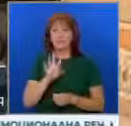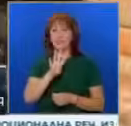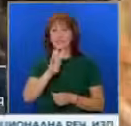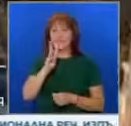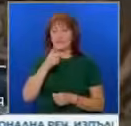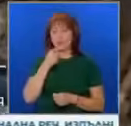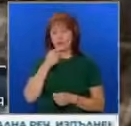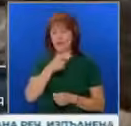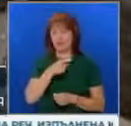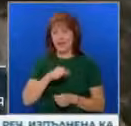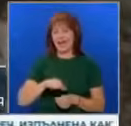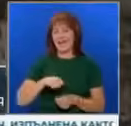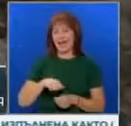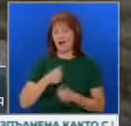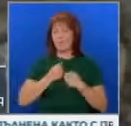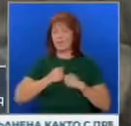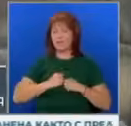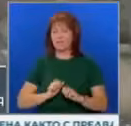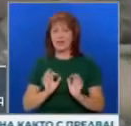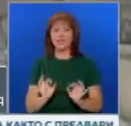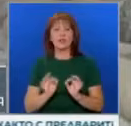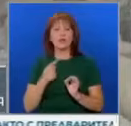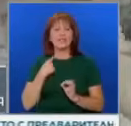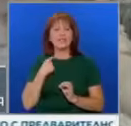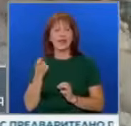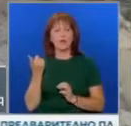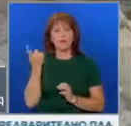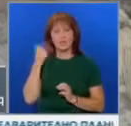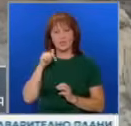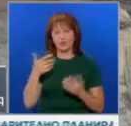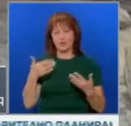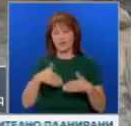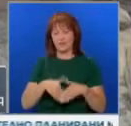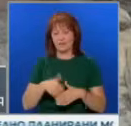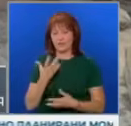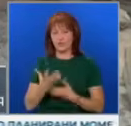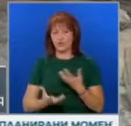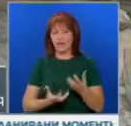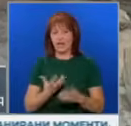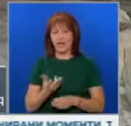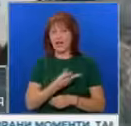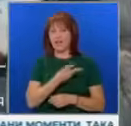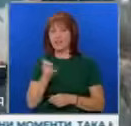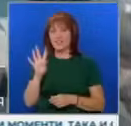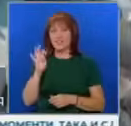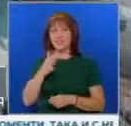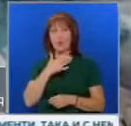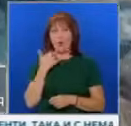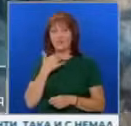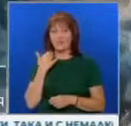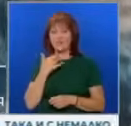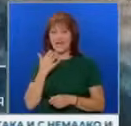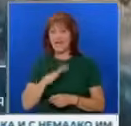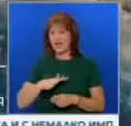43-годишният фермер Иван Янъков претърпя най-сериозните загуби след снощния пожар в Харманли. Изгорели са над 240 овце, а цялото